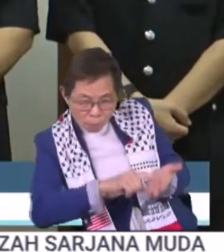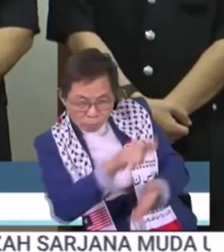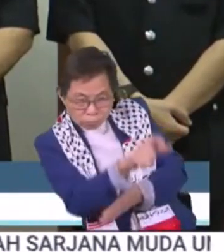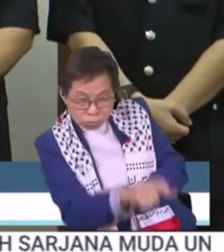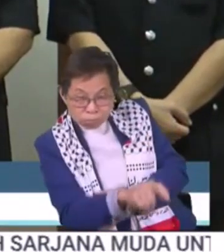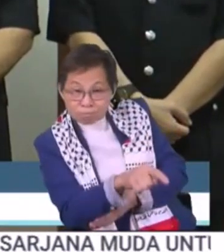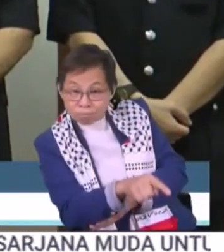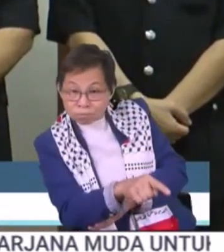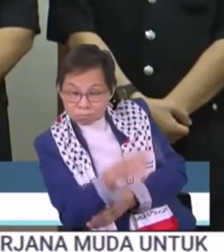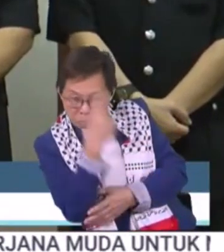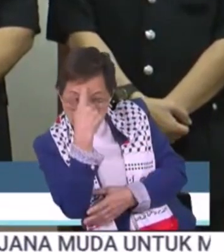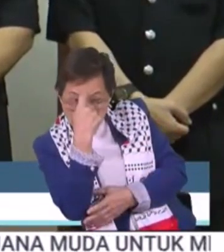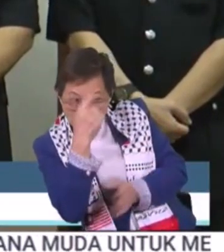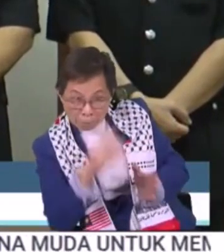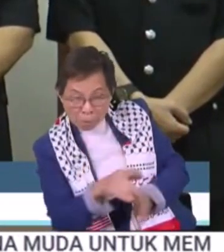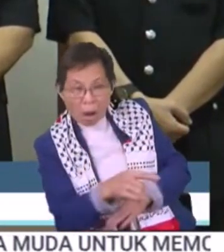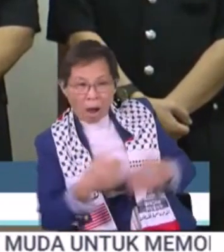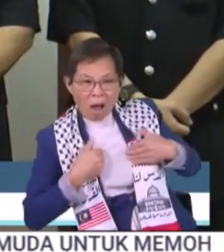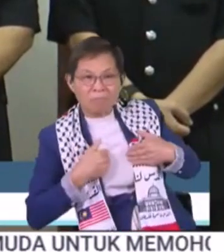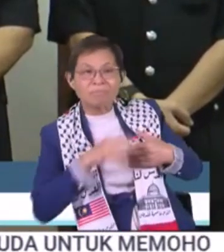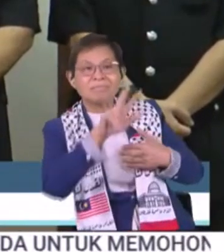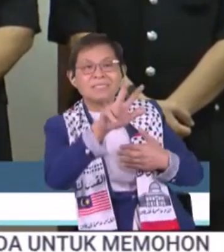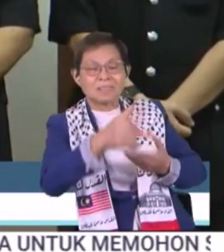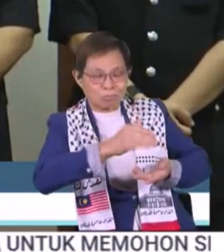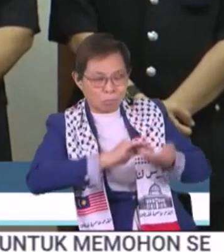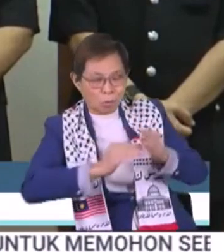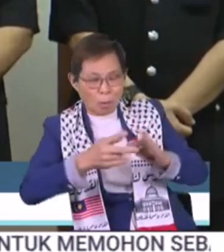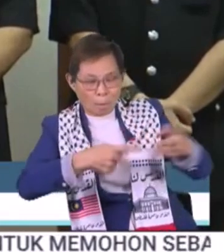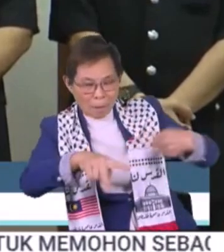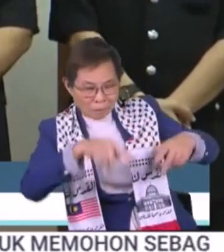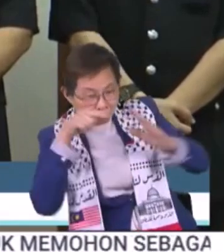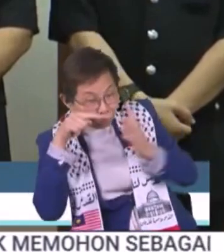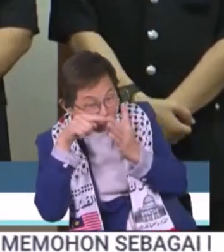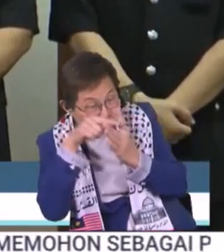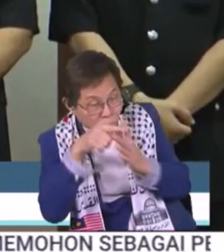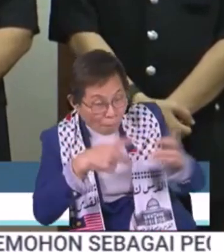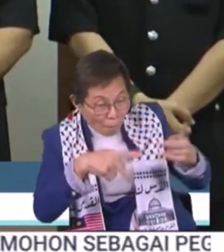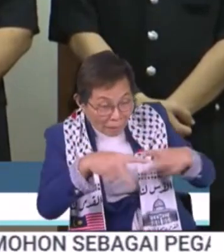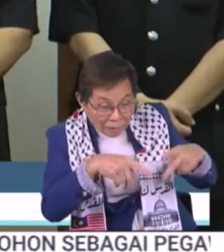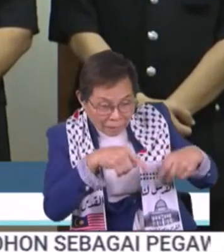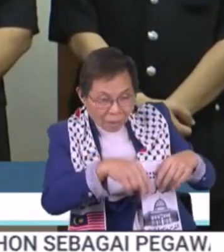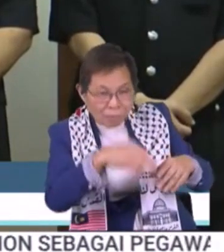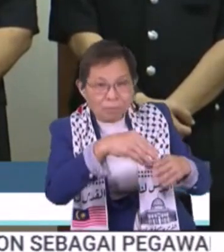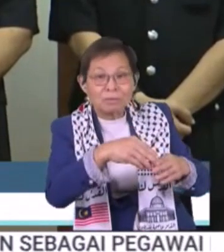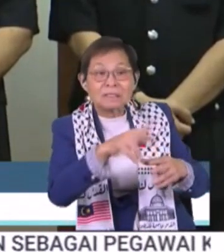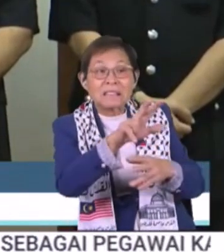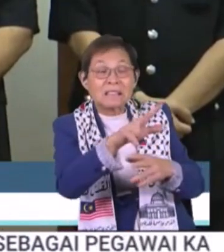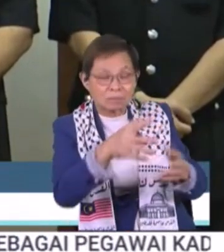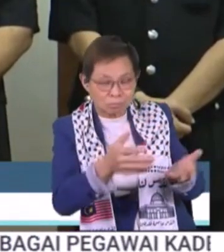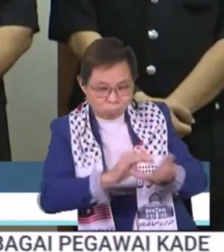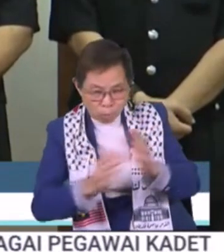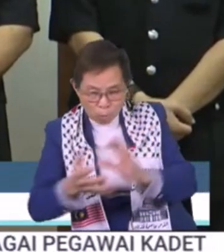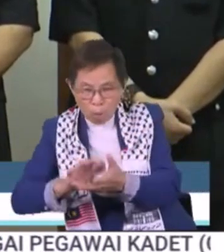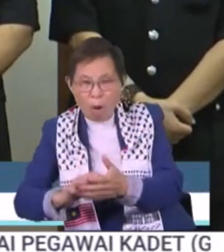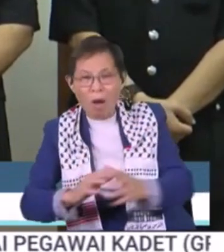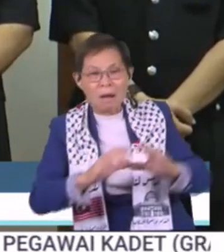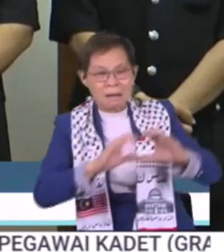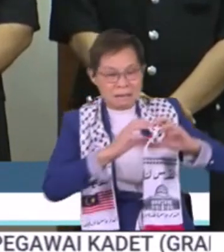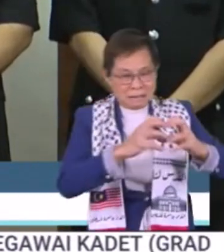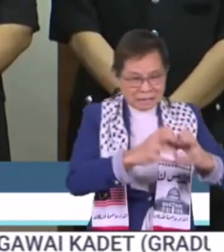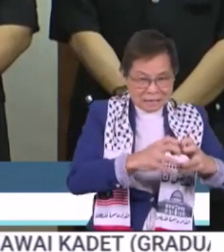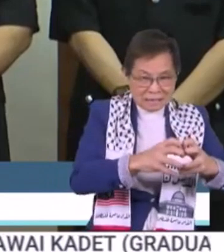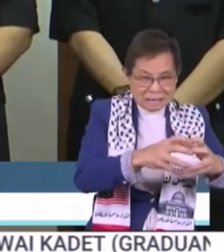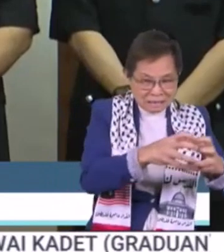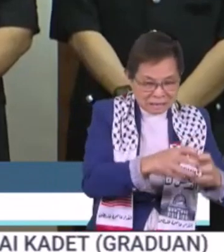pada dapati ada tiga bungkusan plastik lusinar di mana setiap satunya berisi ketulan dan